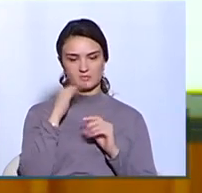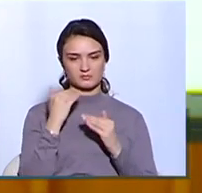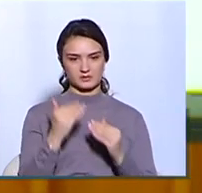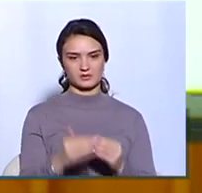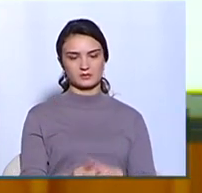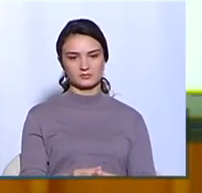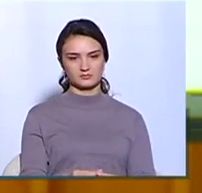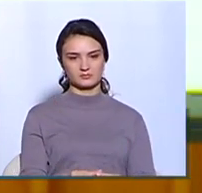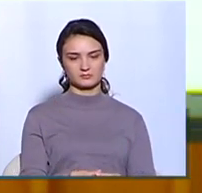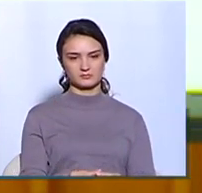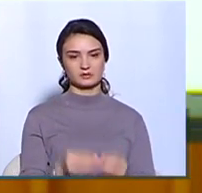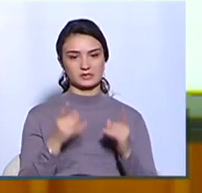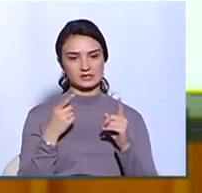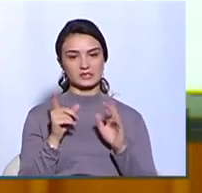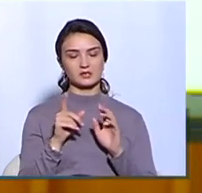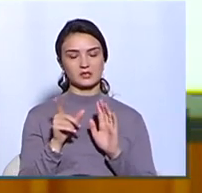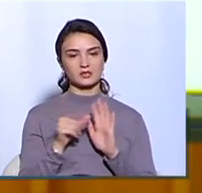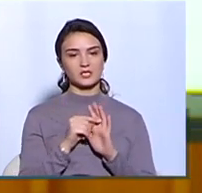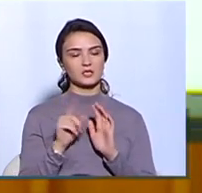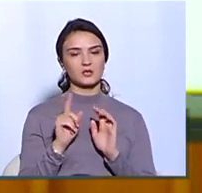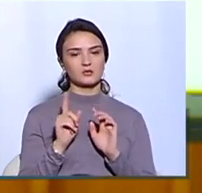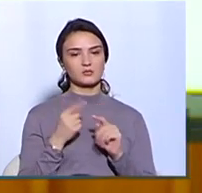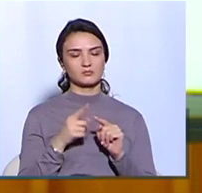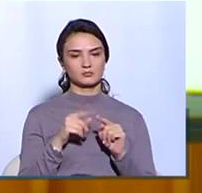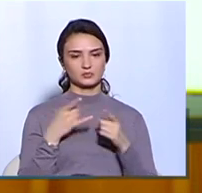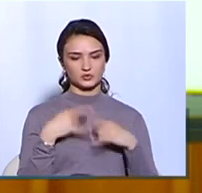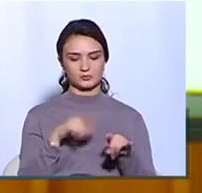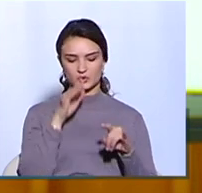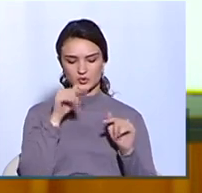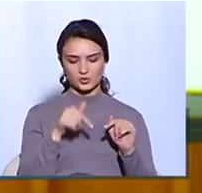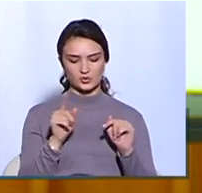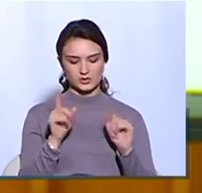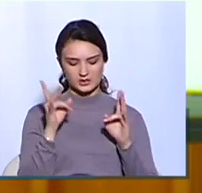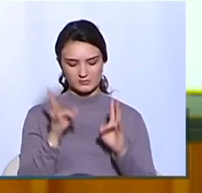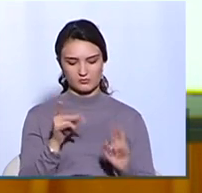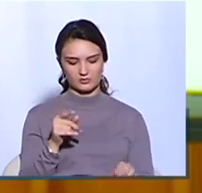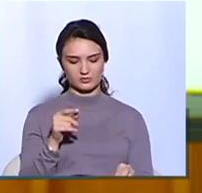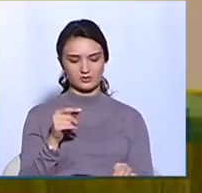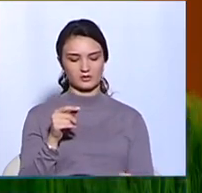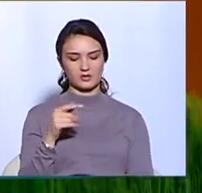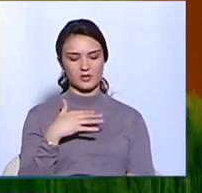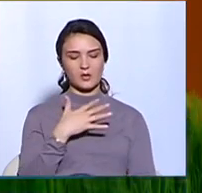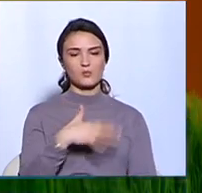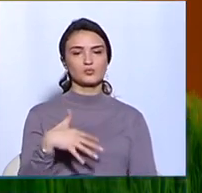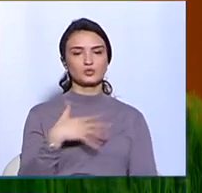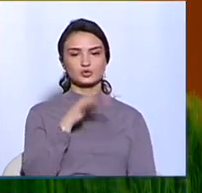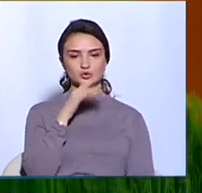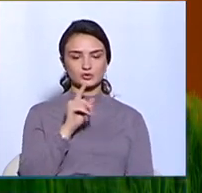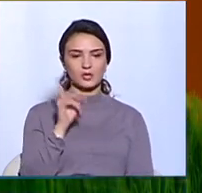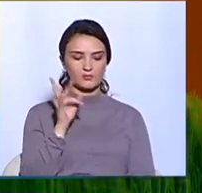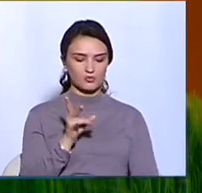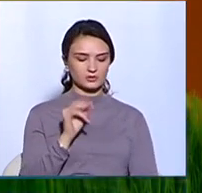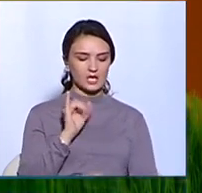მშობლებისაგან. და თანდაყოლილი რას ნიშნავს? თანდაყოლილი, როდესაც თქვა მშობიარობის დროს ან სასქესო უჯრედების მოცლატყოფის, ან